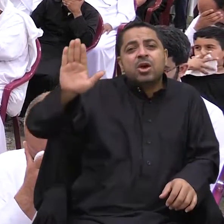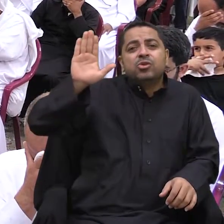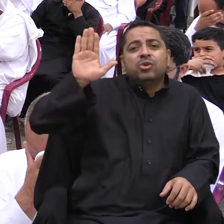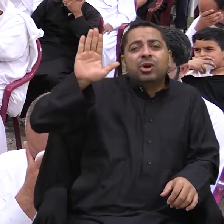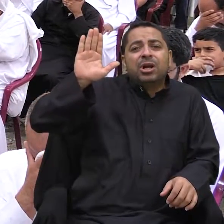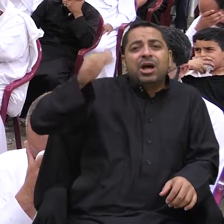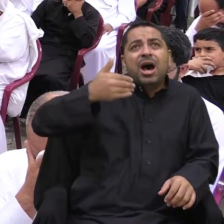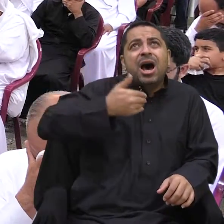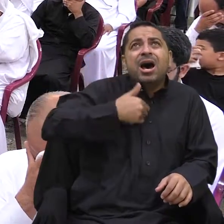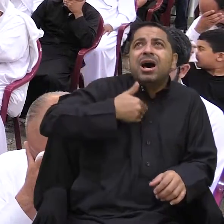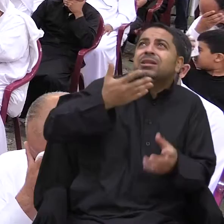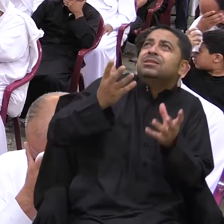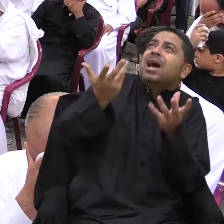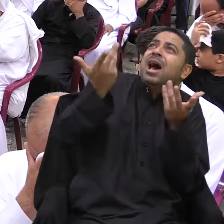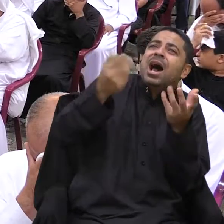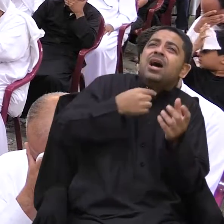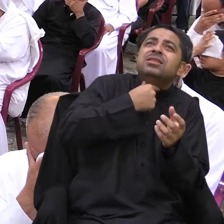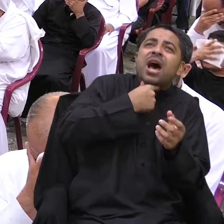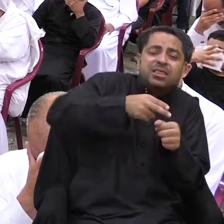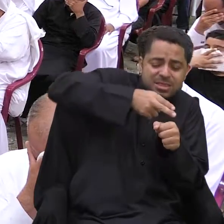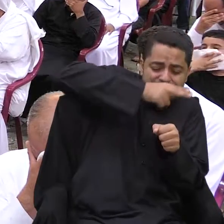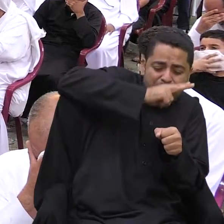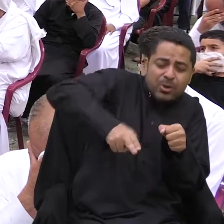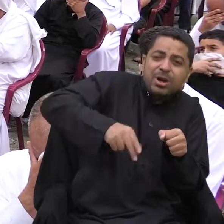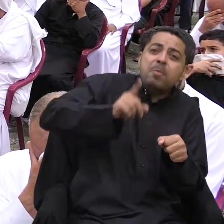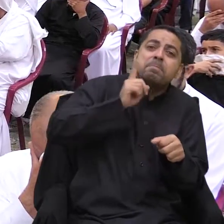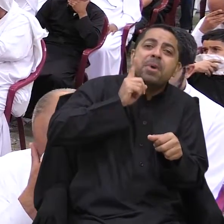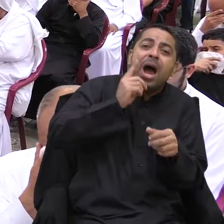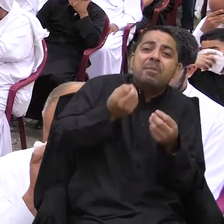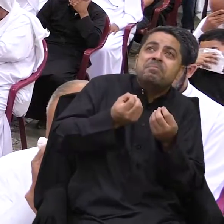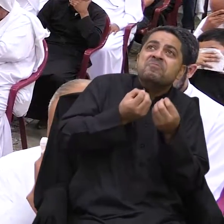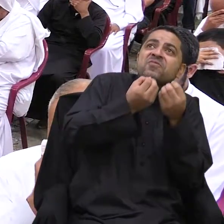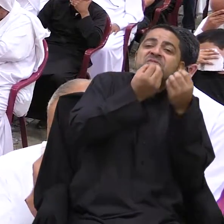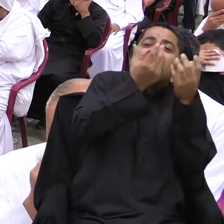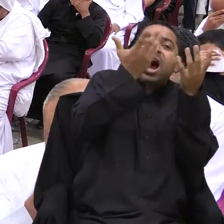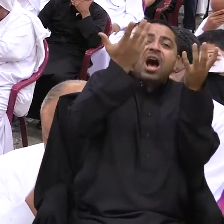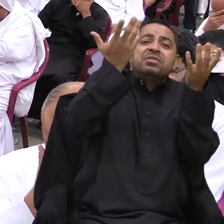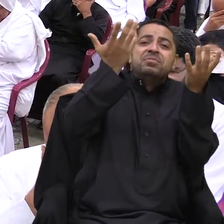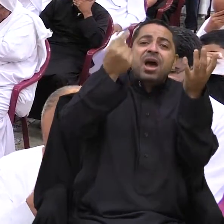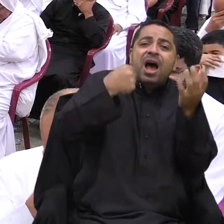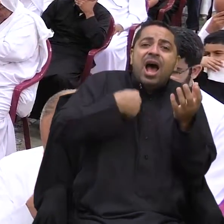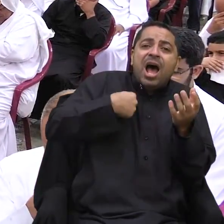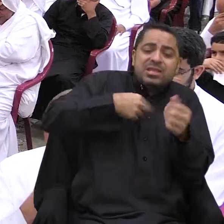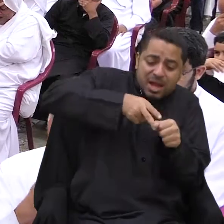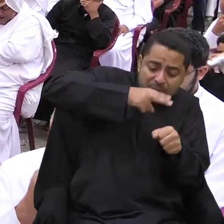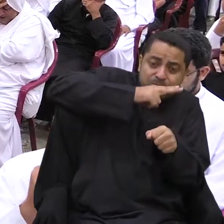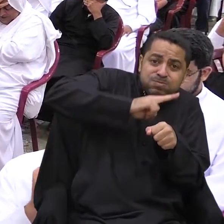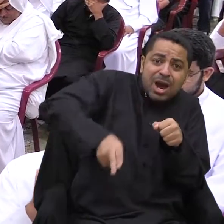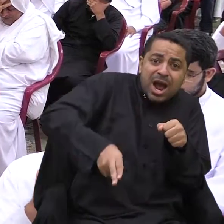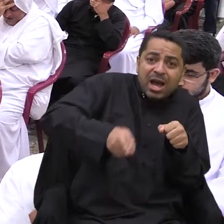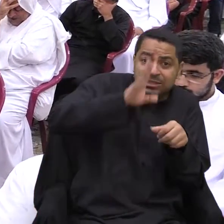الله، أأقتل عطشانا وأمي فاطمة الزهراء،